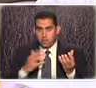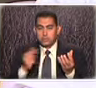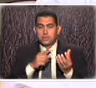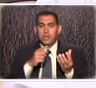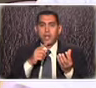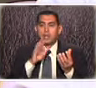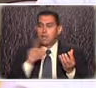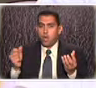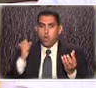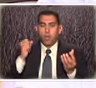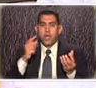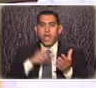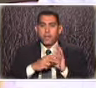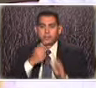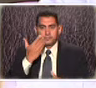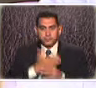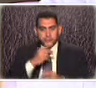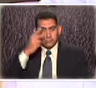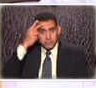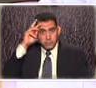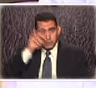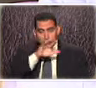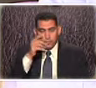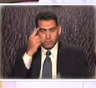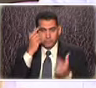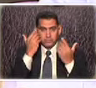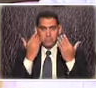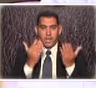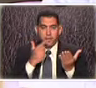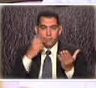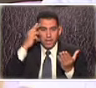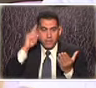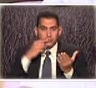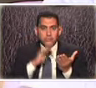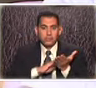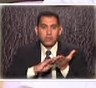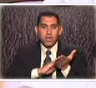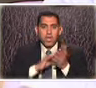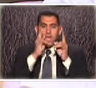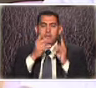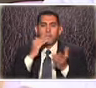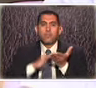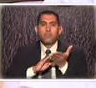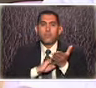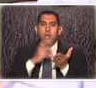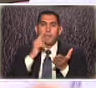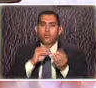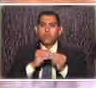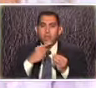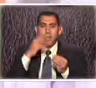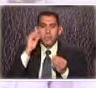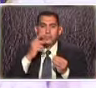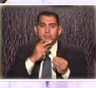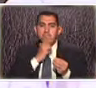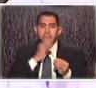المعاني الراقيه التي يعبر عنها البعض المثاليه مجرده نعم ما معنى مجرده اي